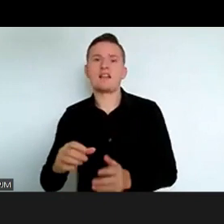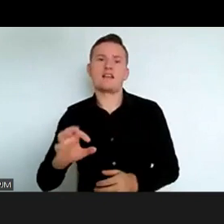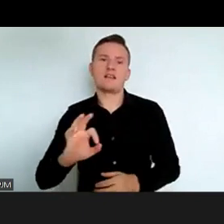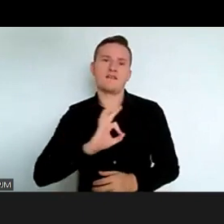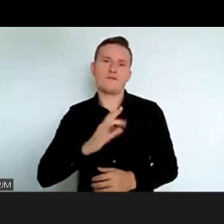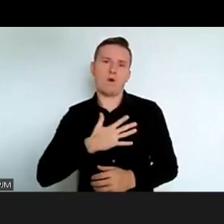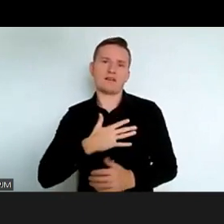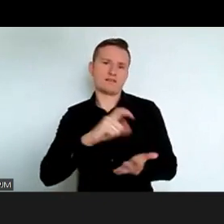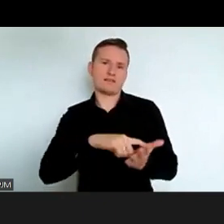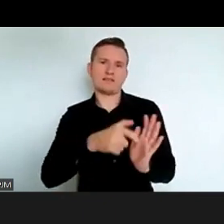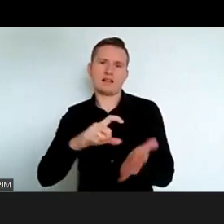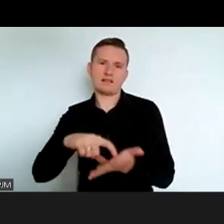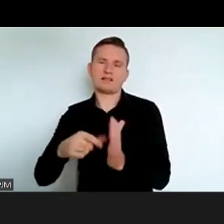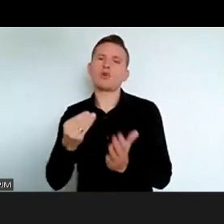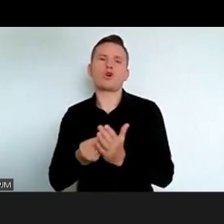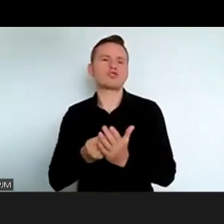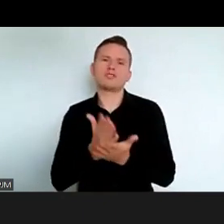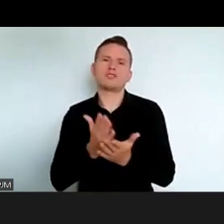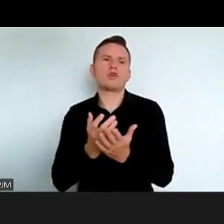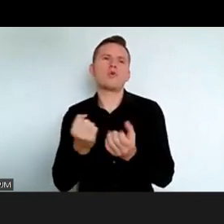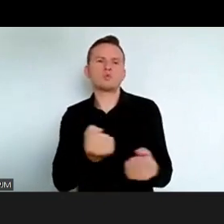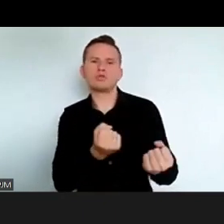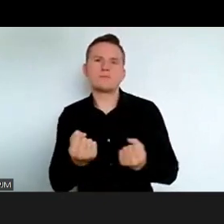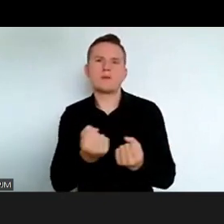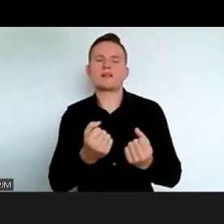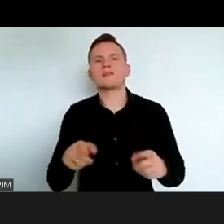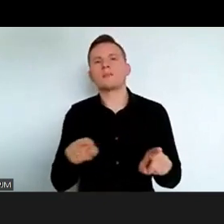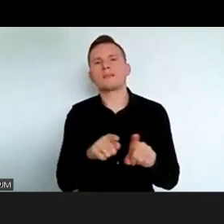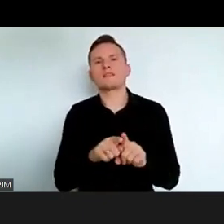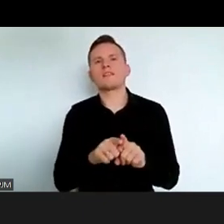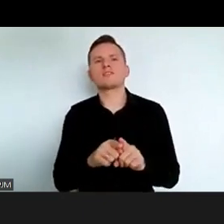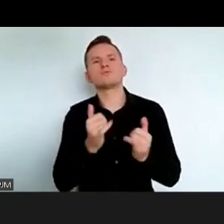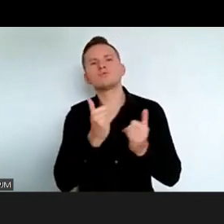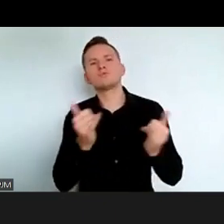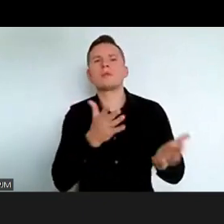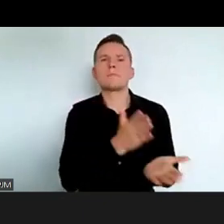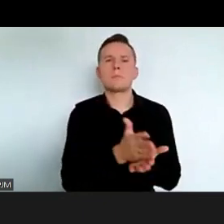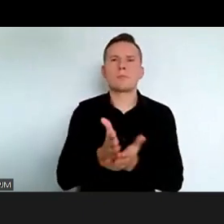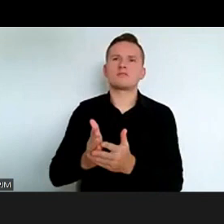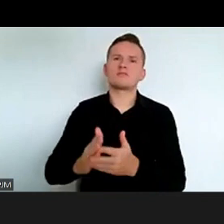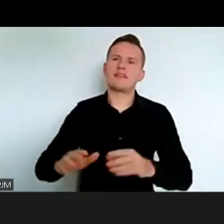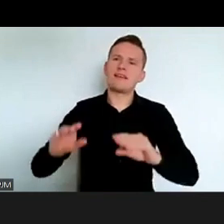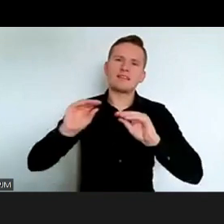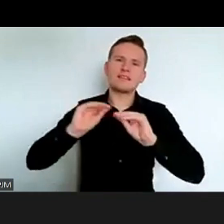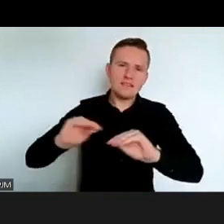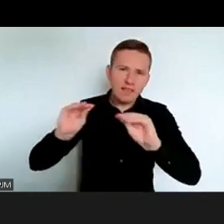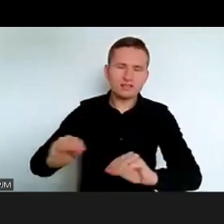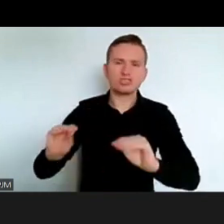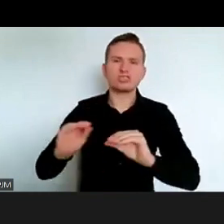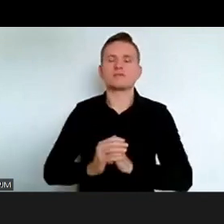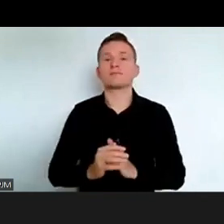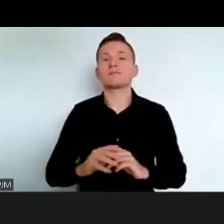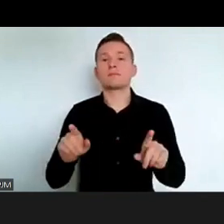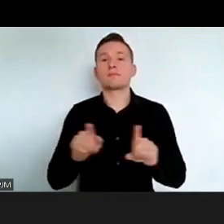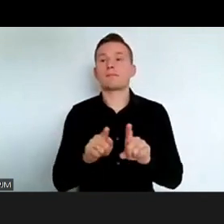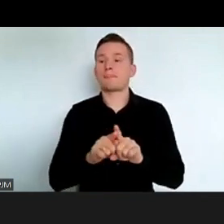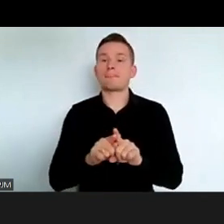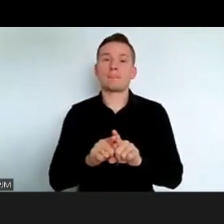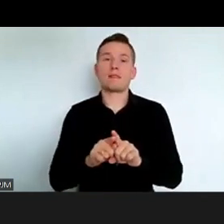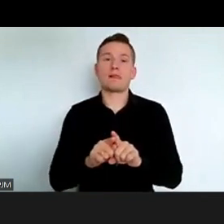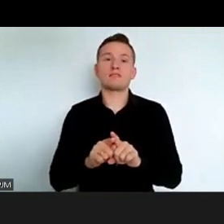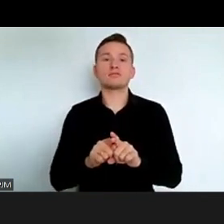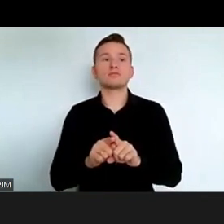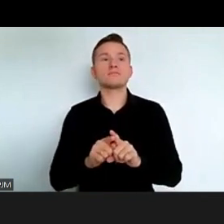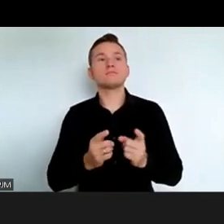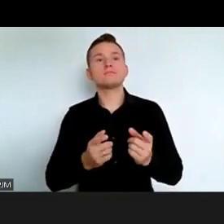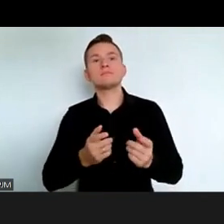naprawdę utrzymania i wsparcia, wypełnienia pomocami dydaktycznymi i zapewnieniem doskonalenia tych nauczycieli,